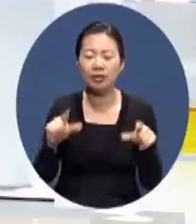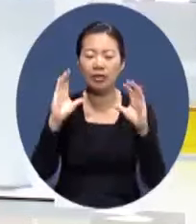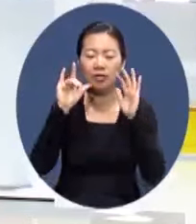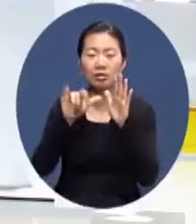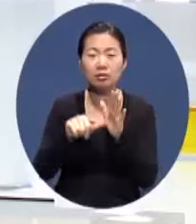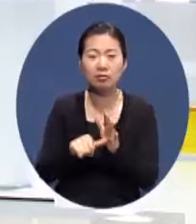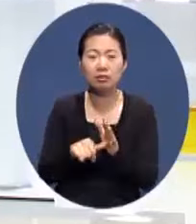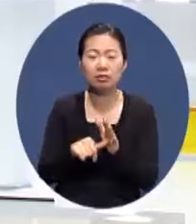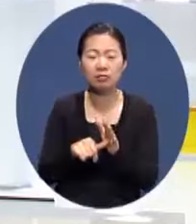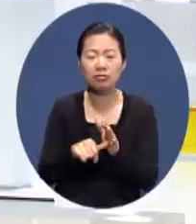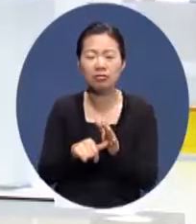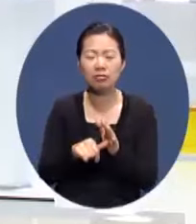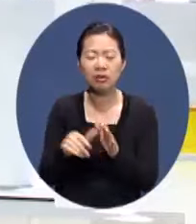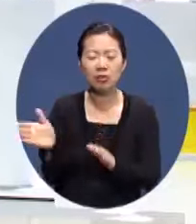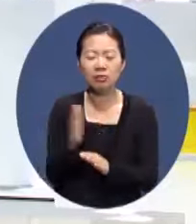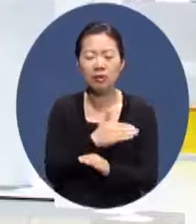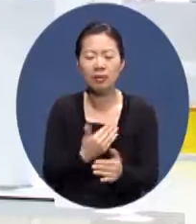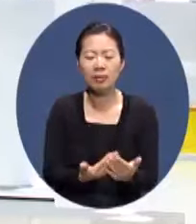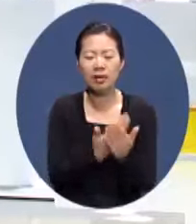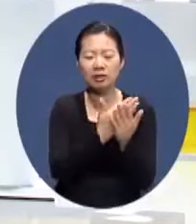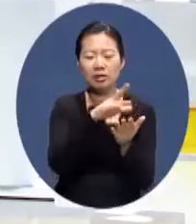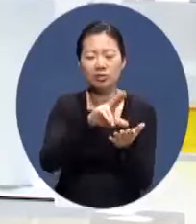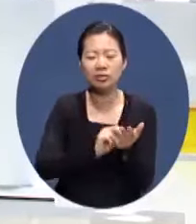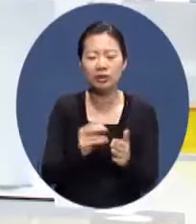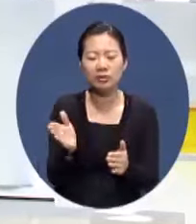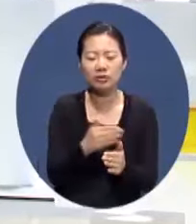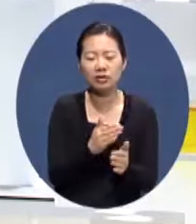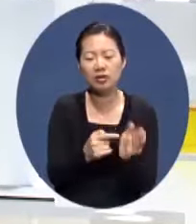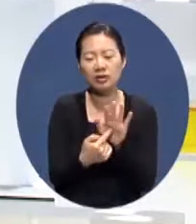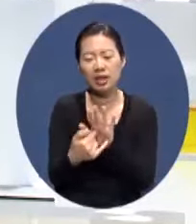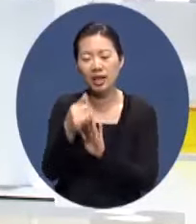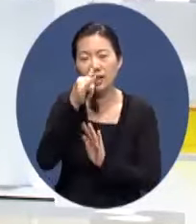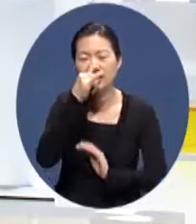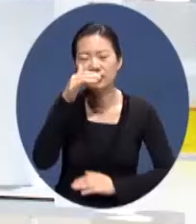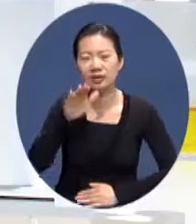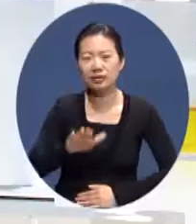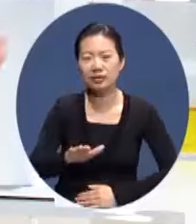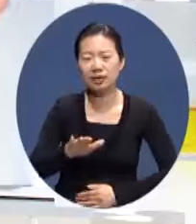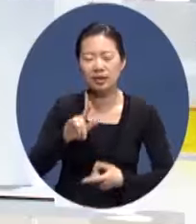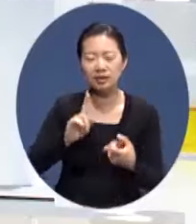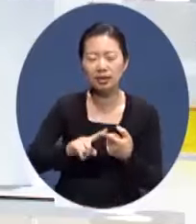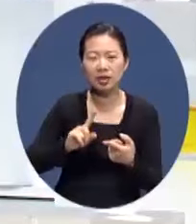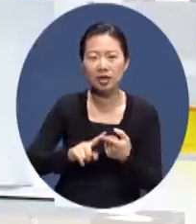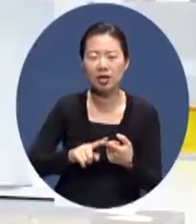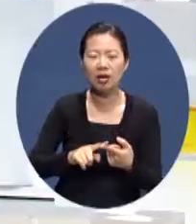이렇게 어릴 때부터 발달에 대한 문제서부터 이렇게 쭉 좀 나타나게 되는데요. 이